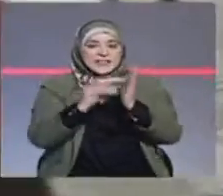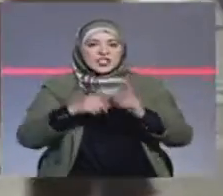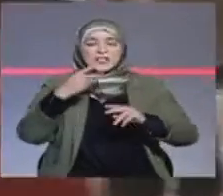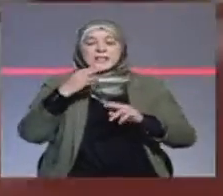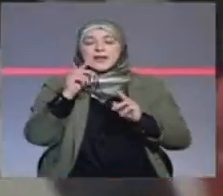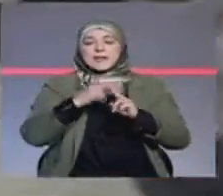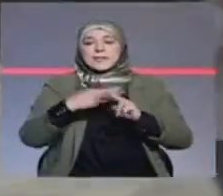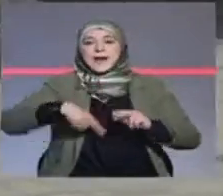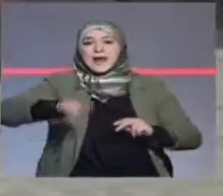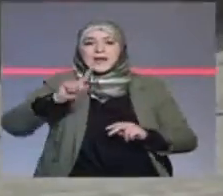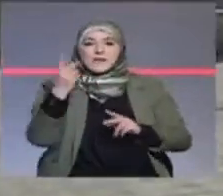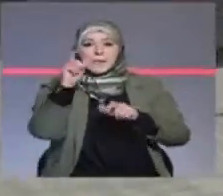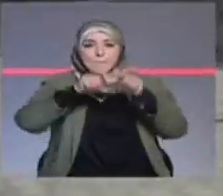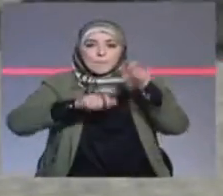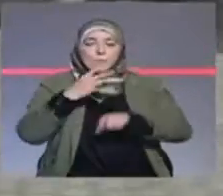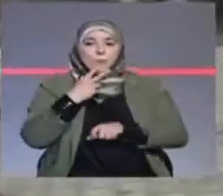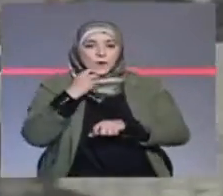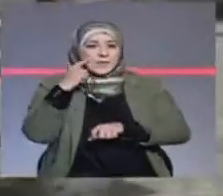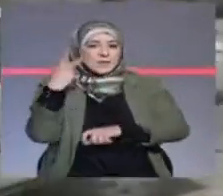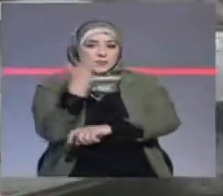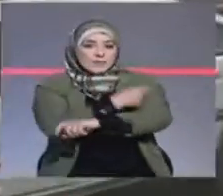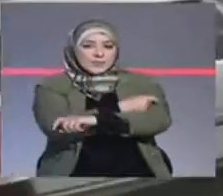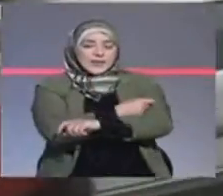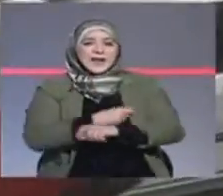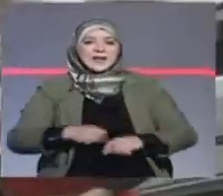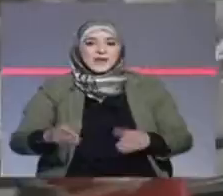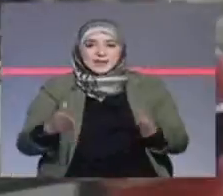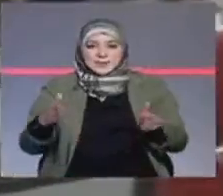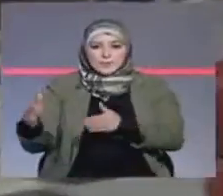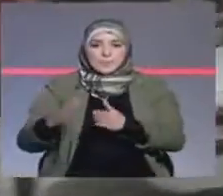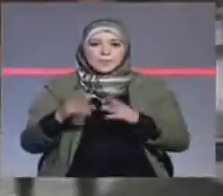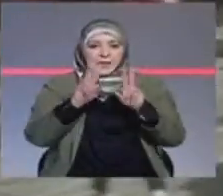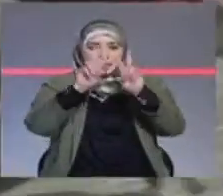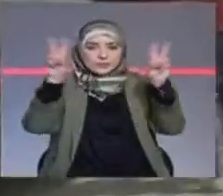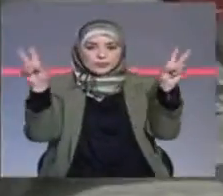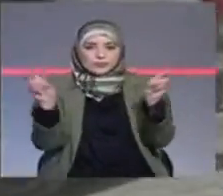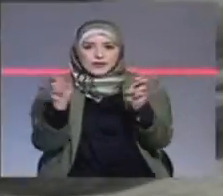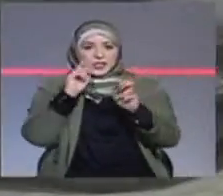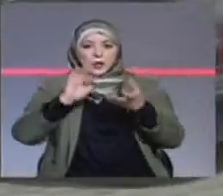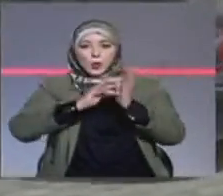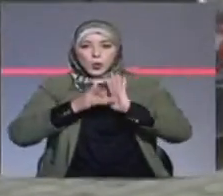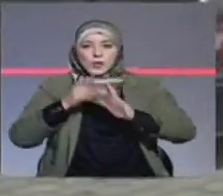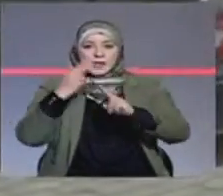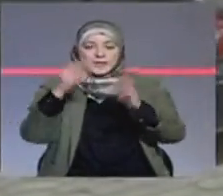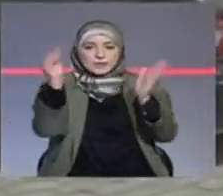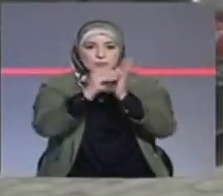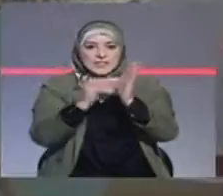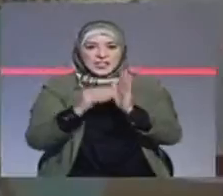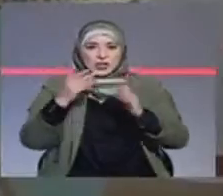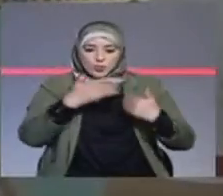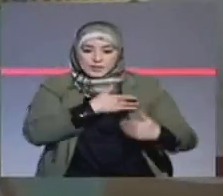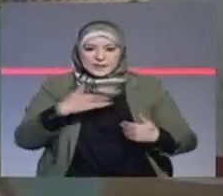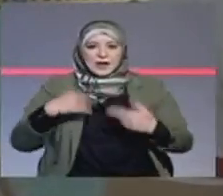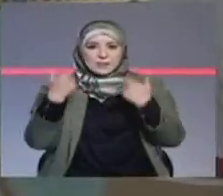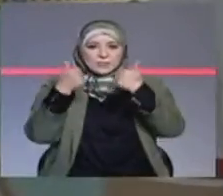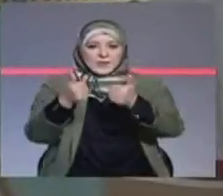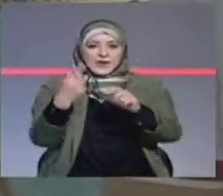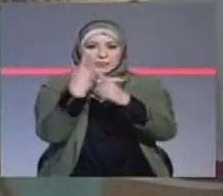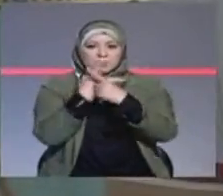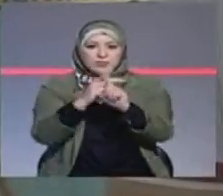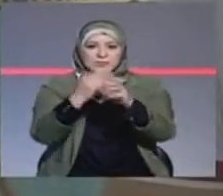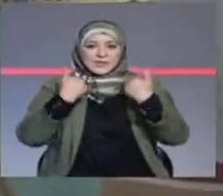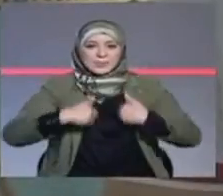مواطن بمنظومة التلقيح الوطنية إيفاكس تحت شعار كلنا نسجل نمنعه.